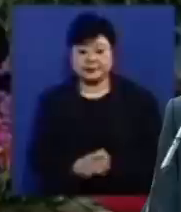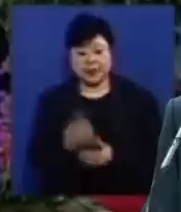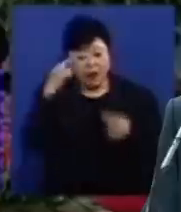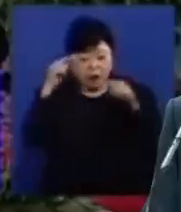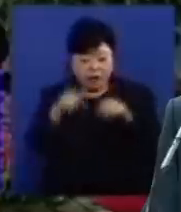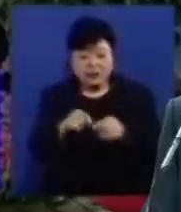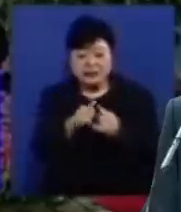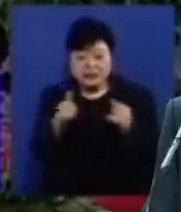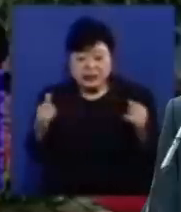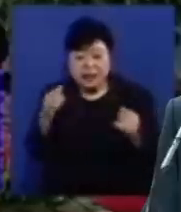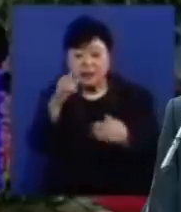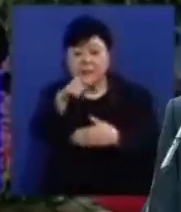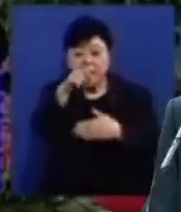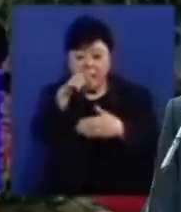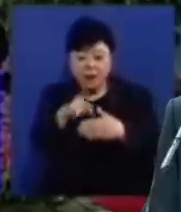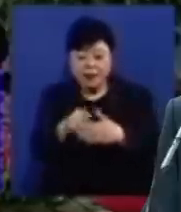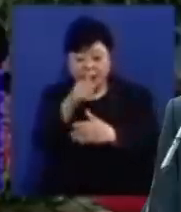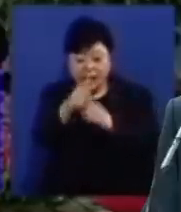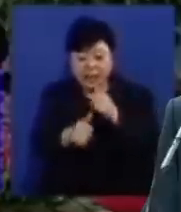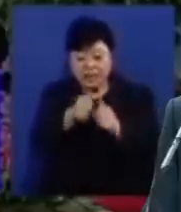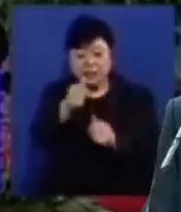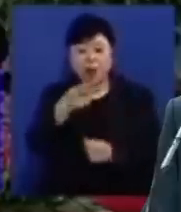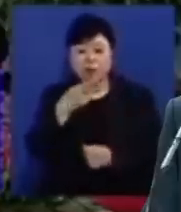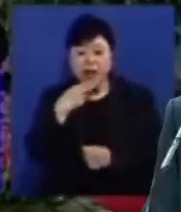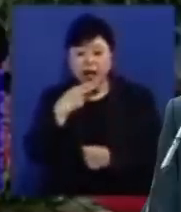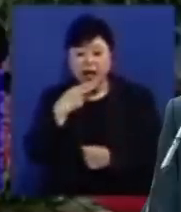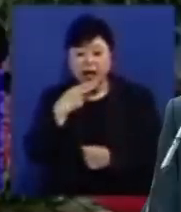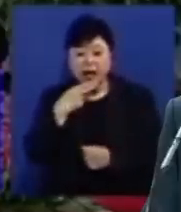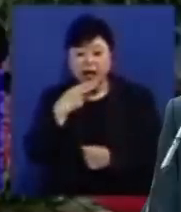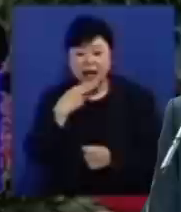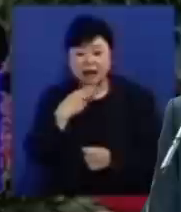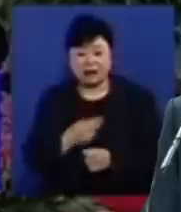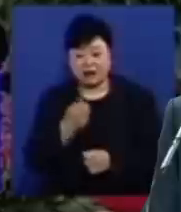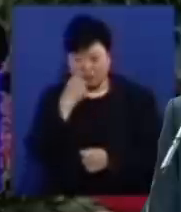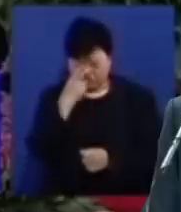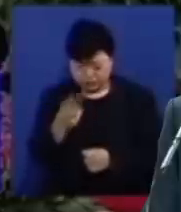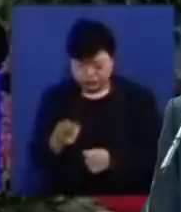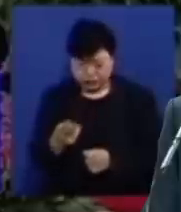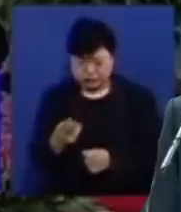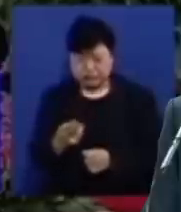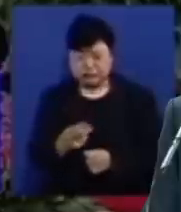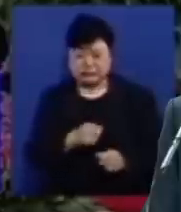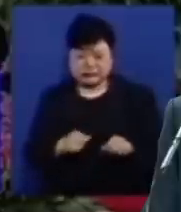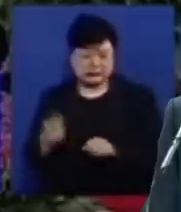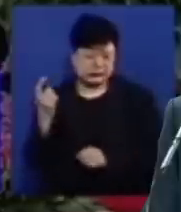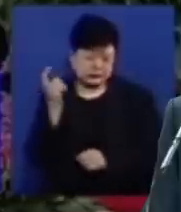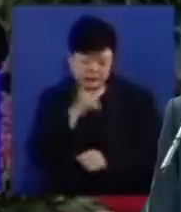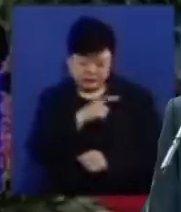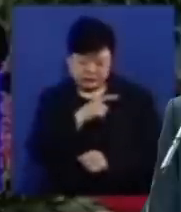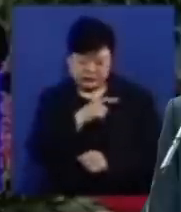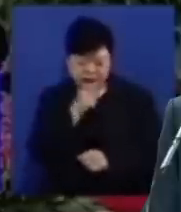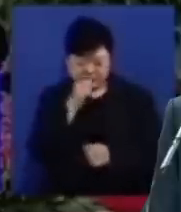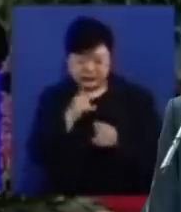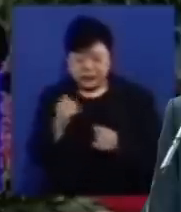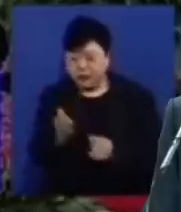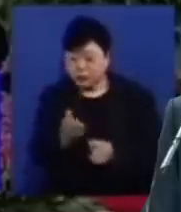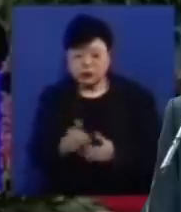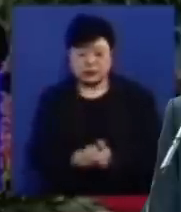어리석은 자는 그의 마음에 이르기를 하나님이 없다 하는도다. 그들은 부패하고 그 행실이 가증하니 선을 행하는 자가